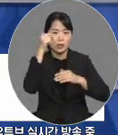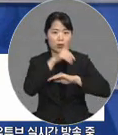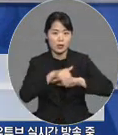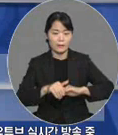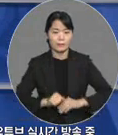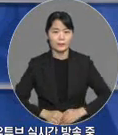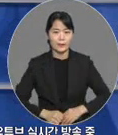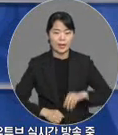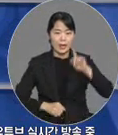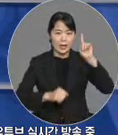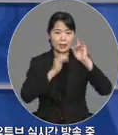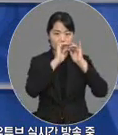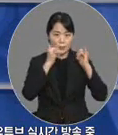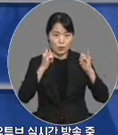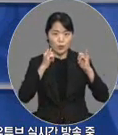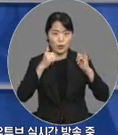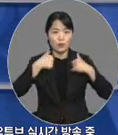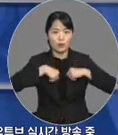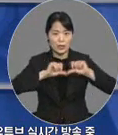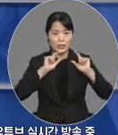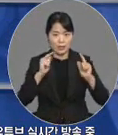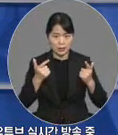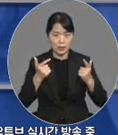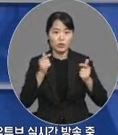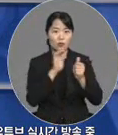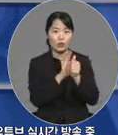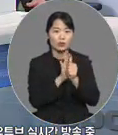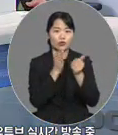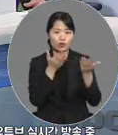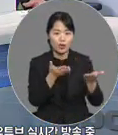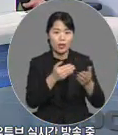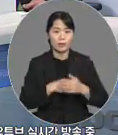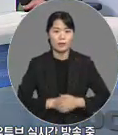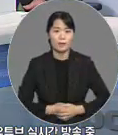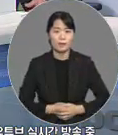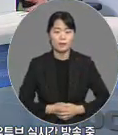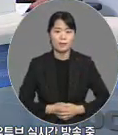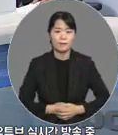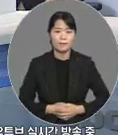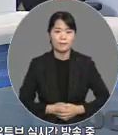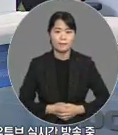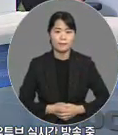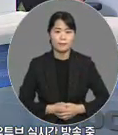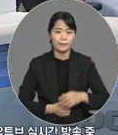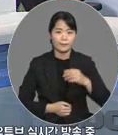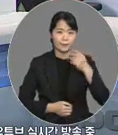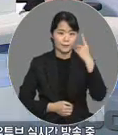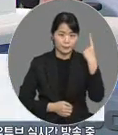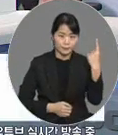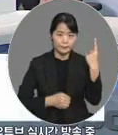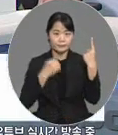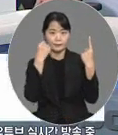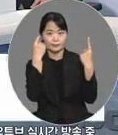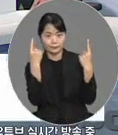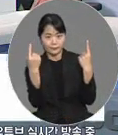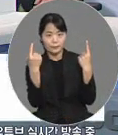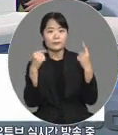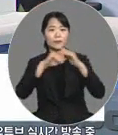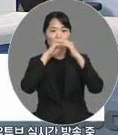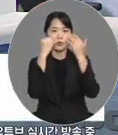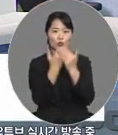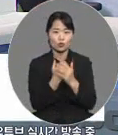아이도 공부를 포기하지 않도록 하겠습니다. 예. 자, 두 후보 모두 내가 적임자다 이렇게 하시는데